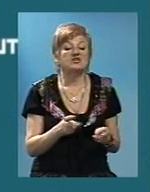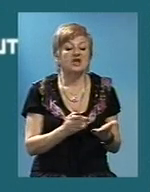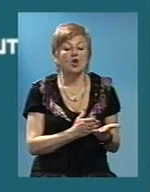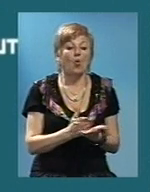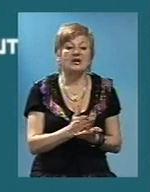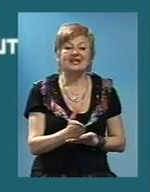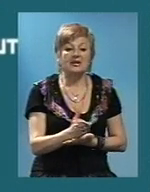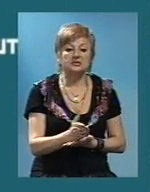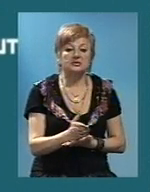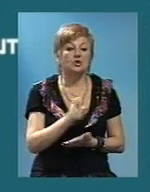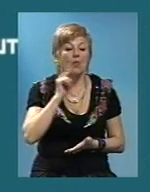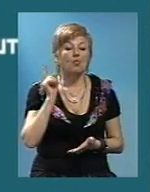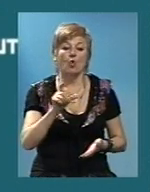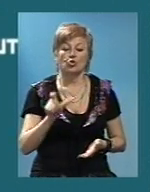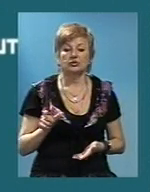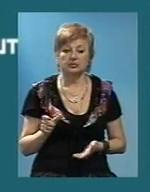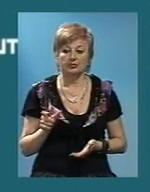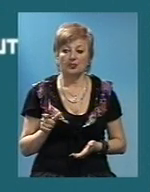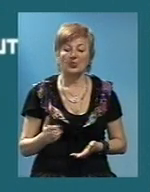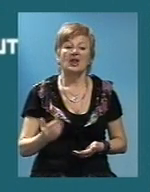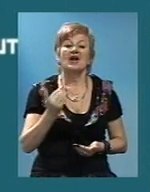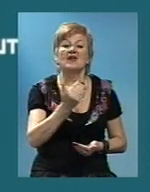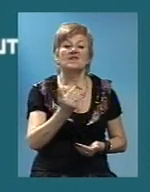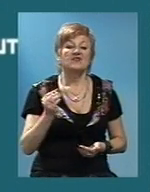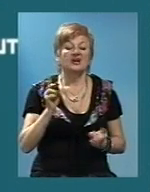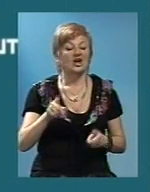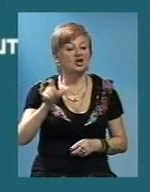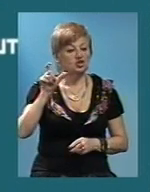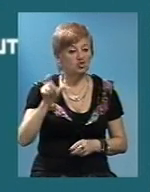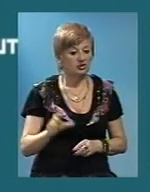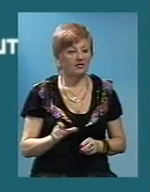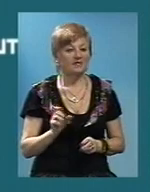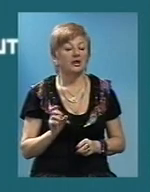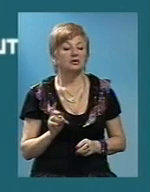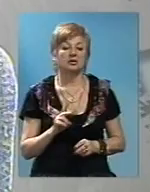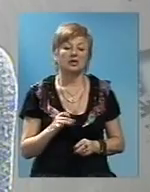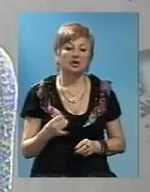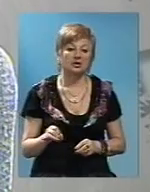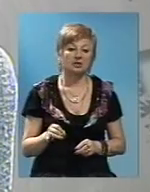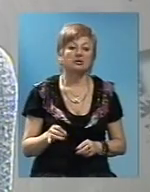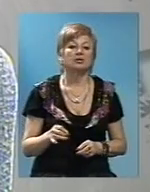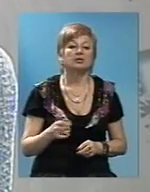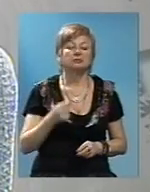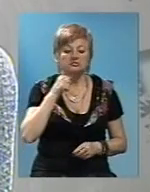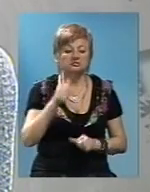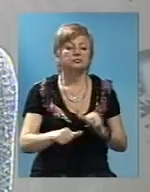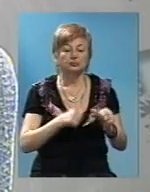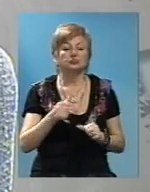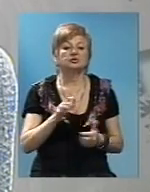орієнтація молоді. Ви як людина, яка не один рік займається